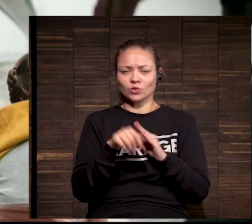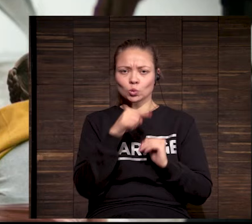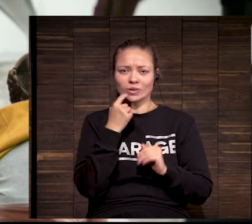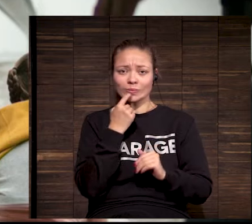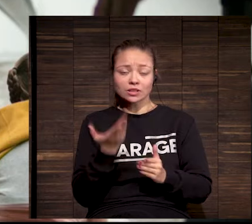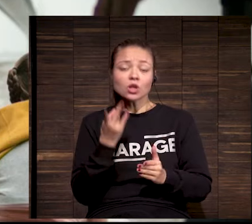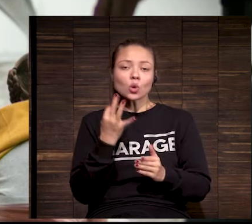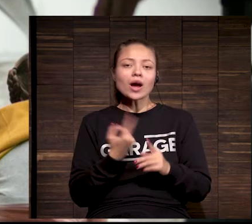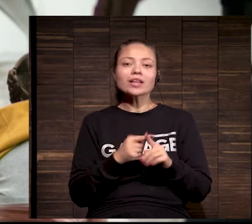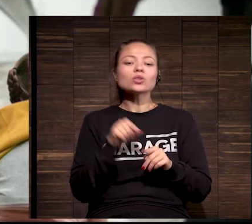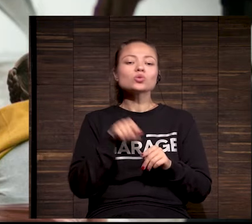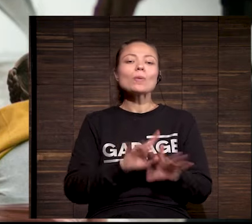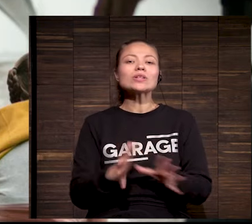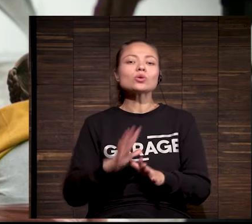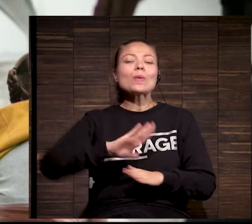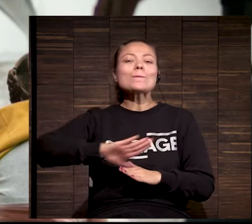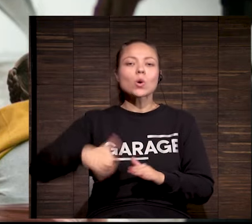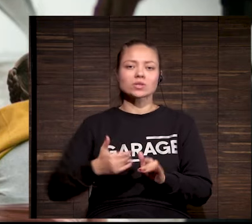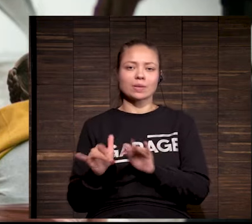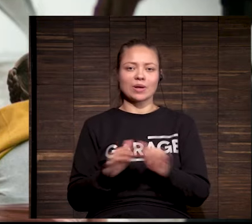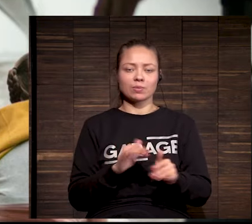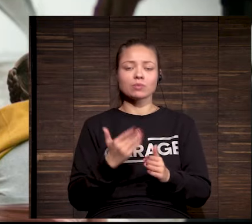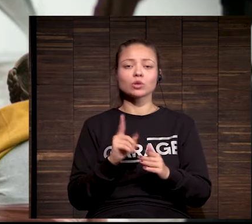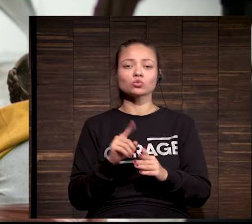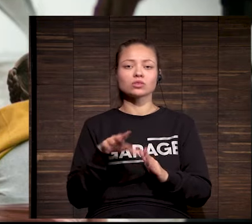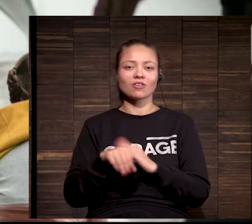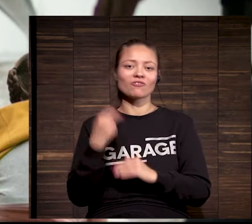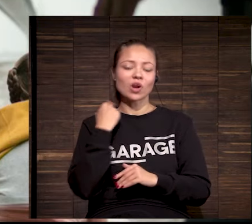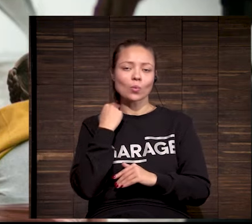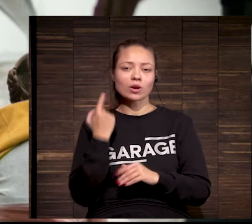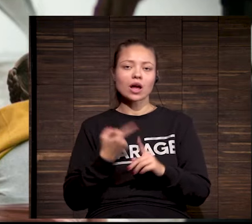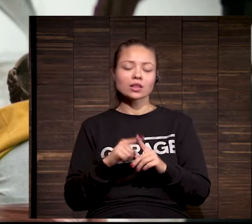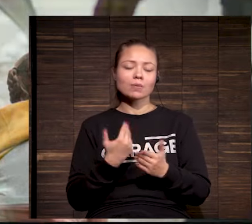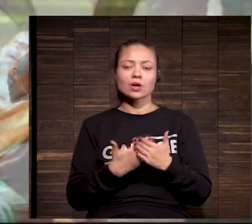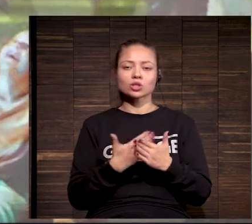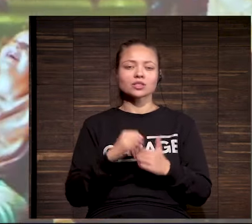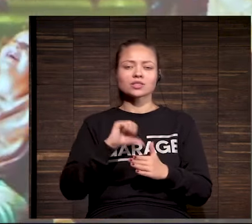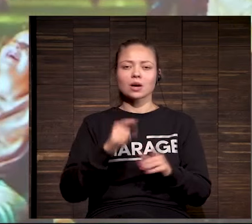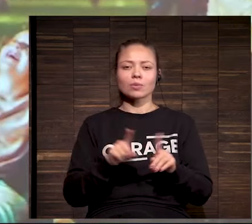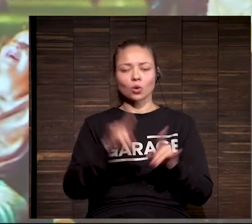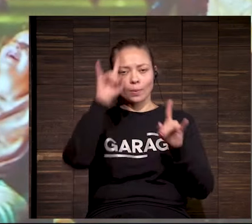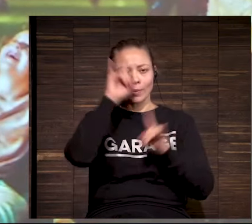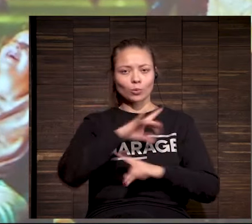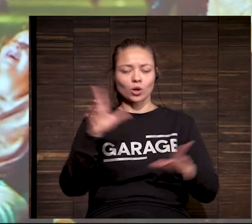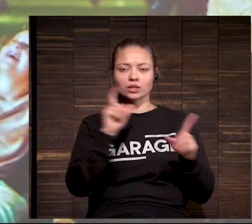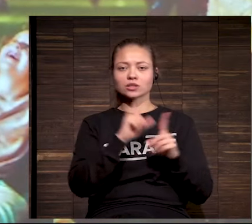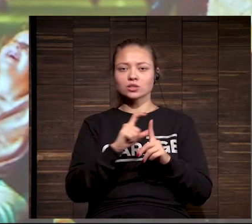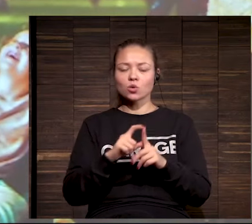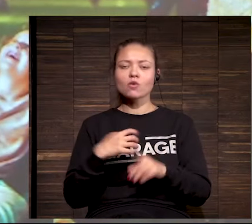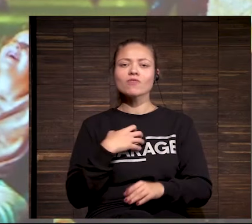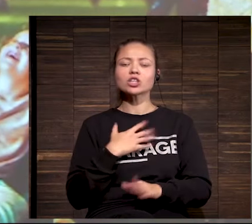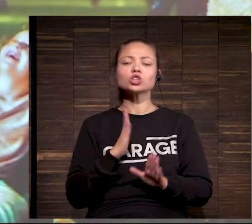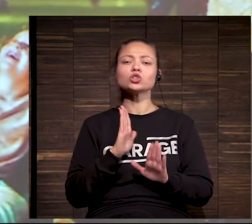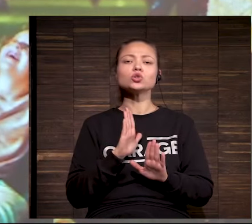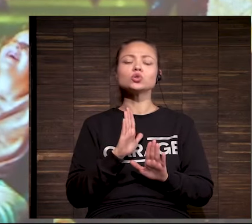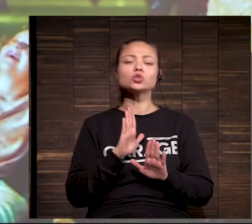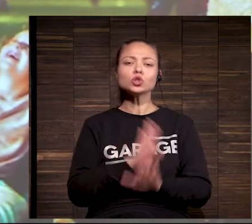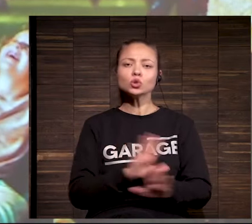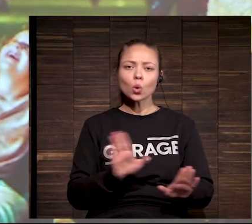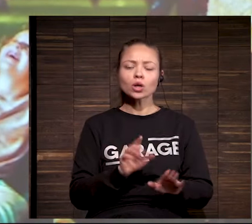после мероприятия потому что а в великобритании это сейчас пожалуй самое такое популярное слово важно не только то что